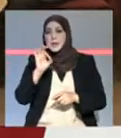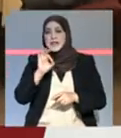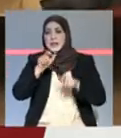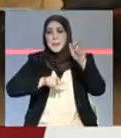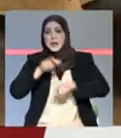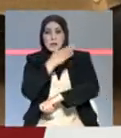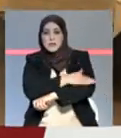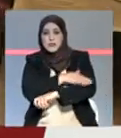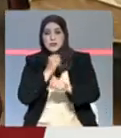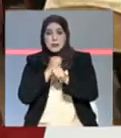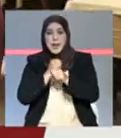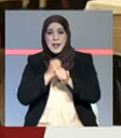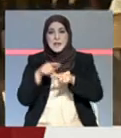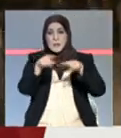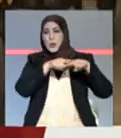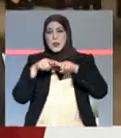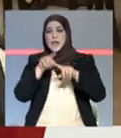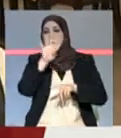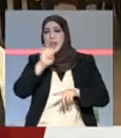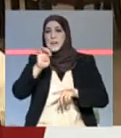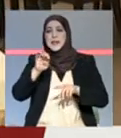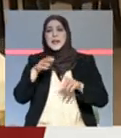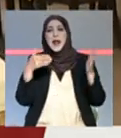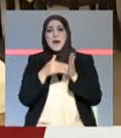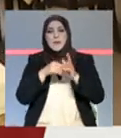عامل موزعين على 40 ألف مطعم،